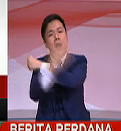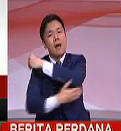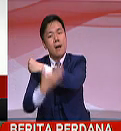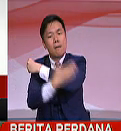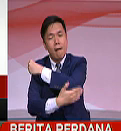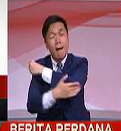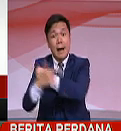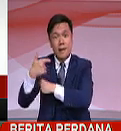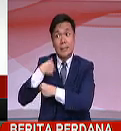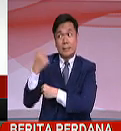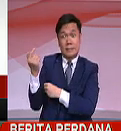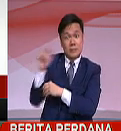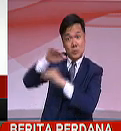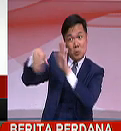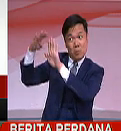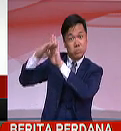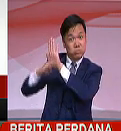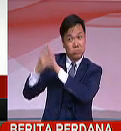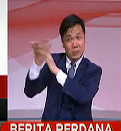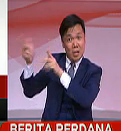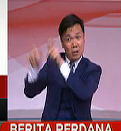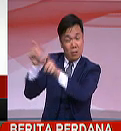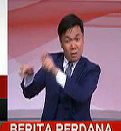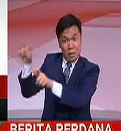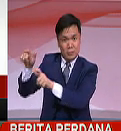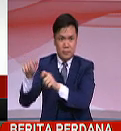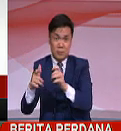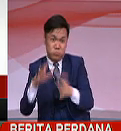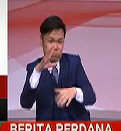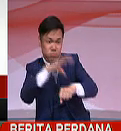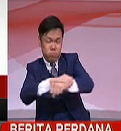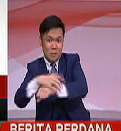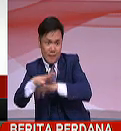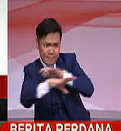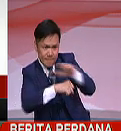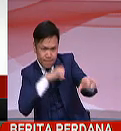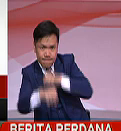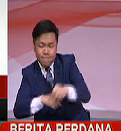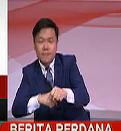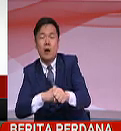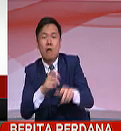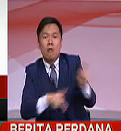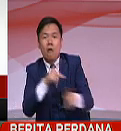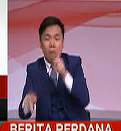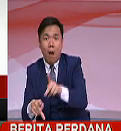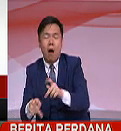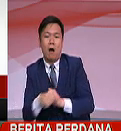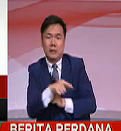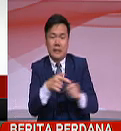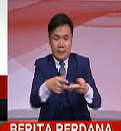dan mempunyai kaitan dalam jenayah termasuk penculikan yang berlaku di S-Zone. 5 suspek baharu